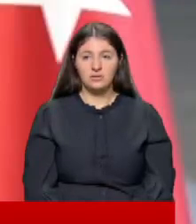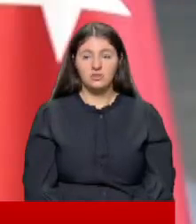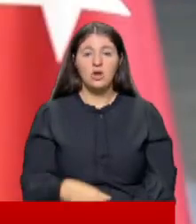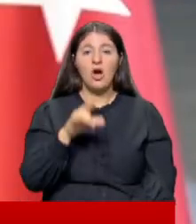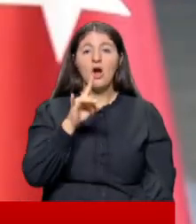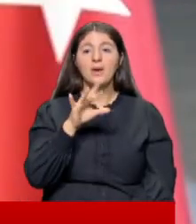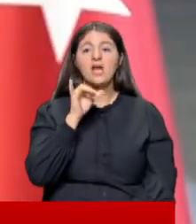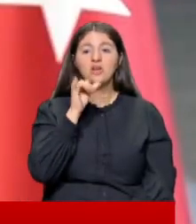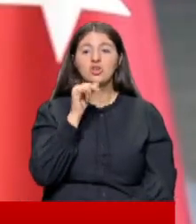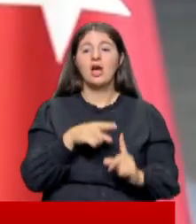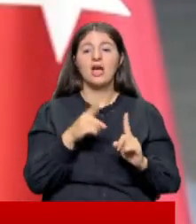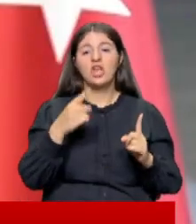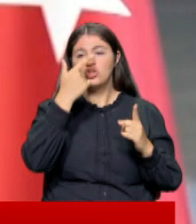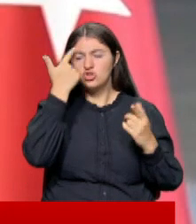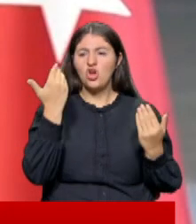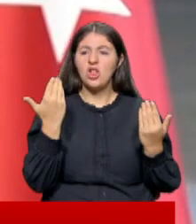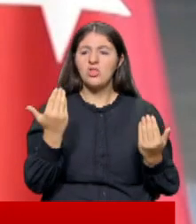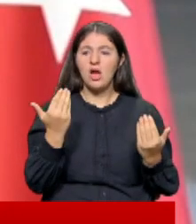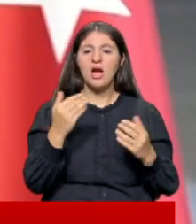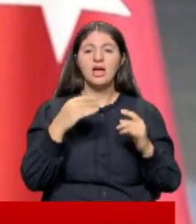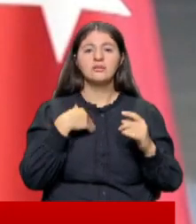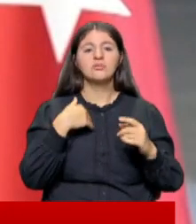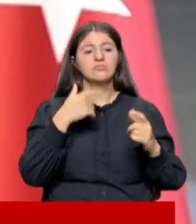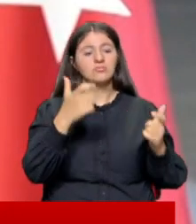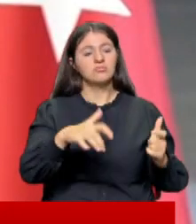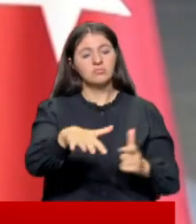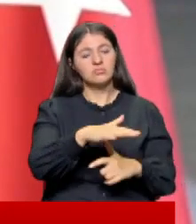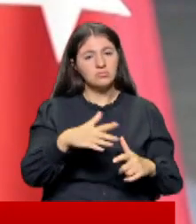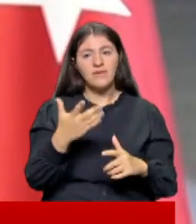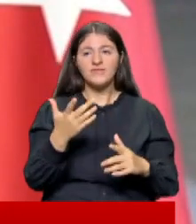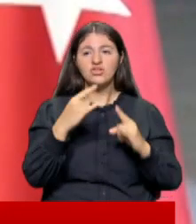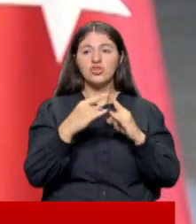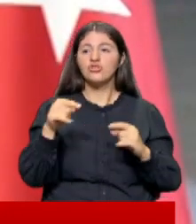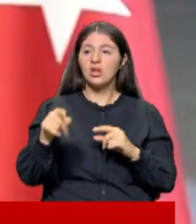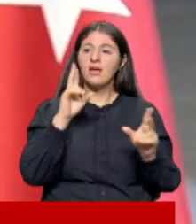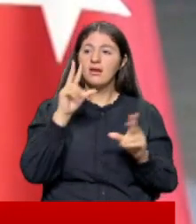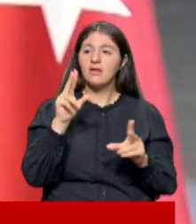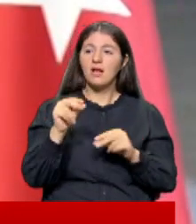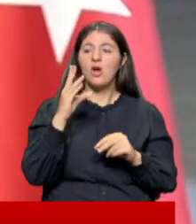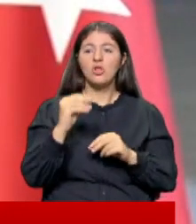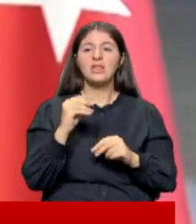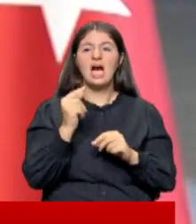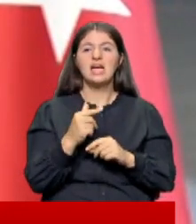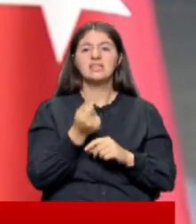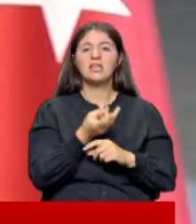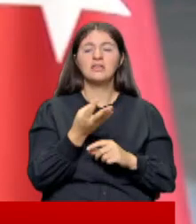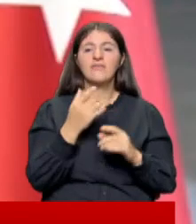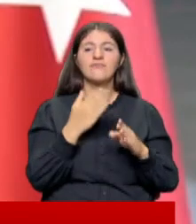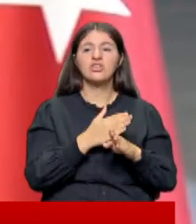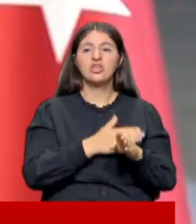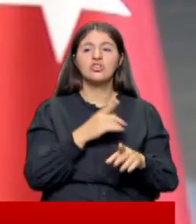15 Ağustos'a kadar İnşallah tesislerde ve çadırlarda kalan az sayıdaki